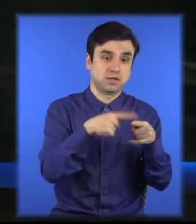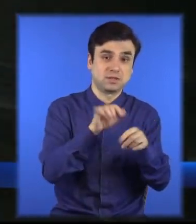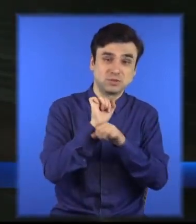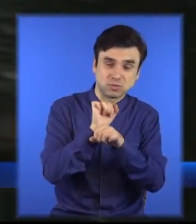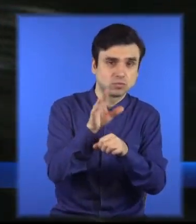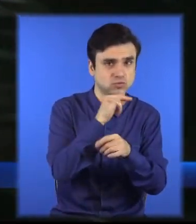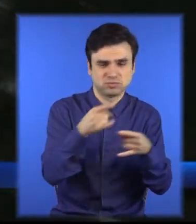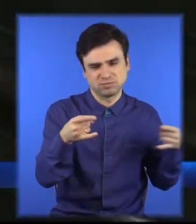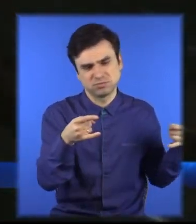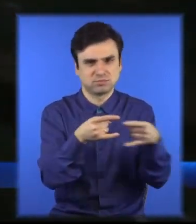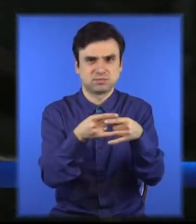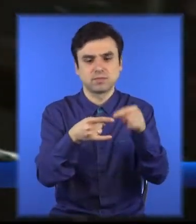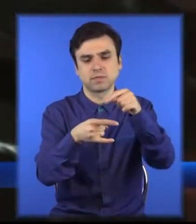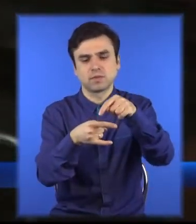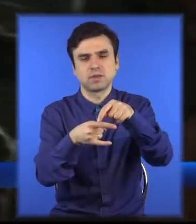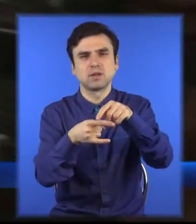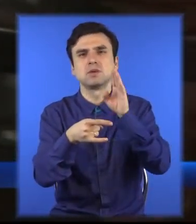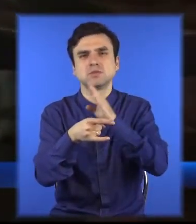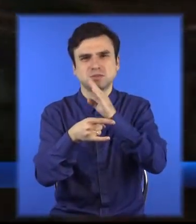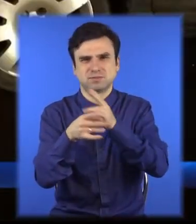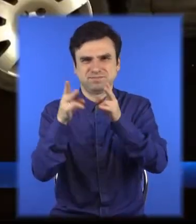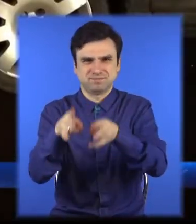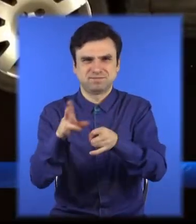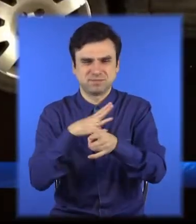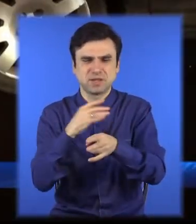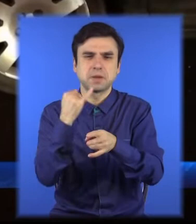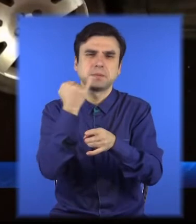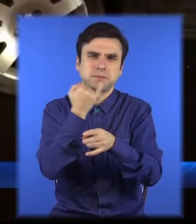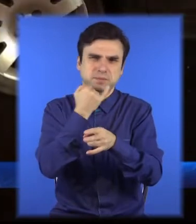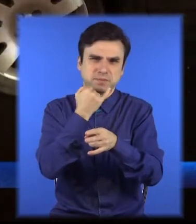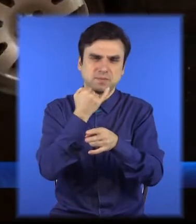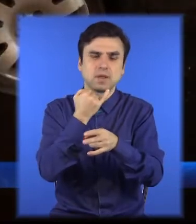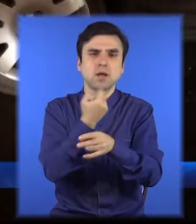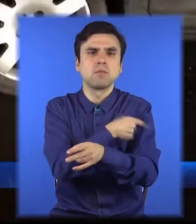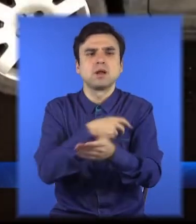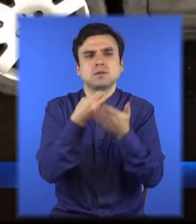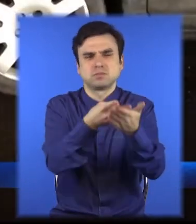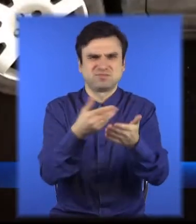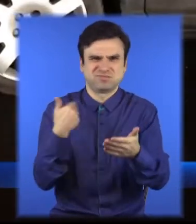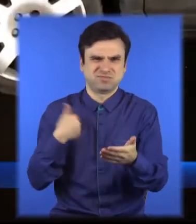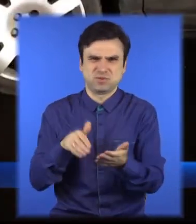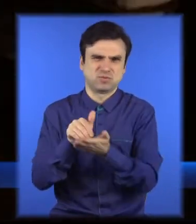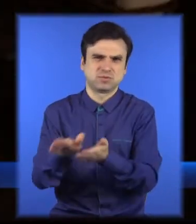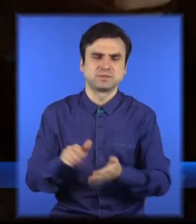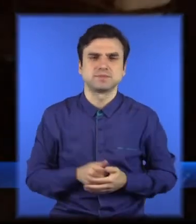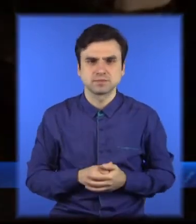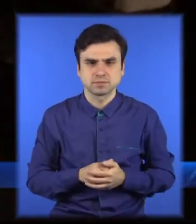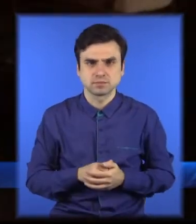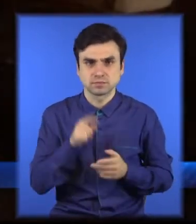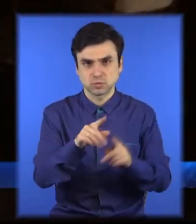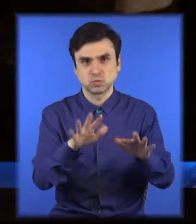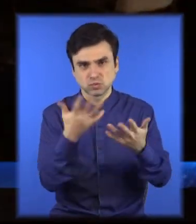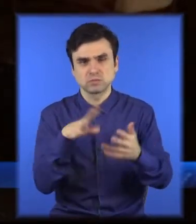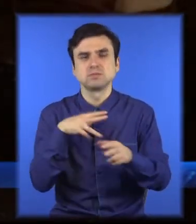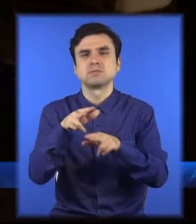Внаслідок дорожньо-транспортної пригоди постраждала пасажирка «Хонди». Вона отримала легкі забої та садна, проте від госпіталізації від